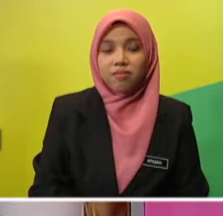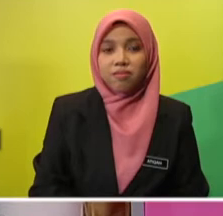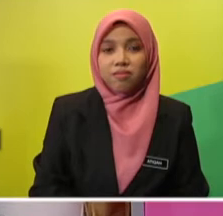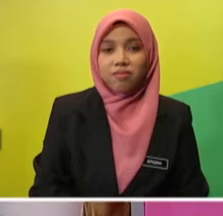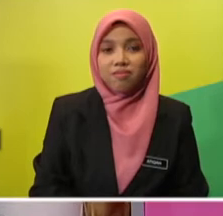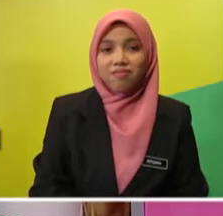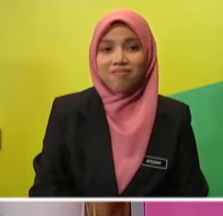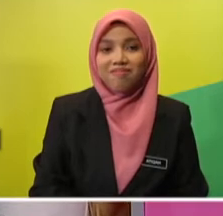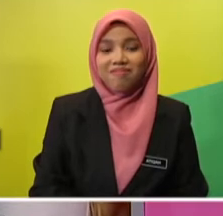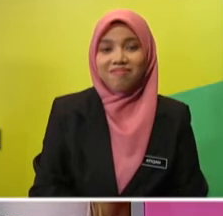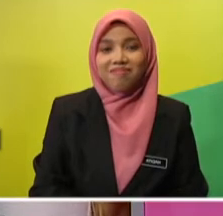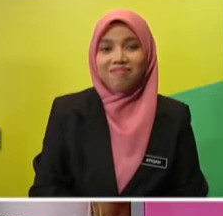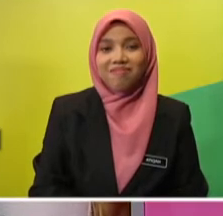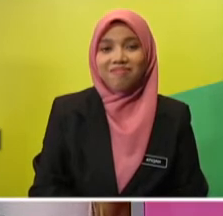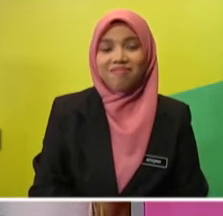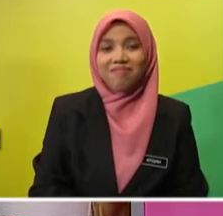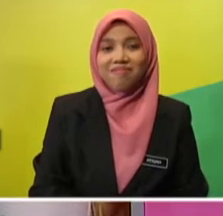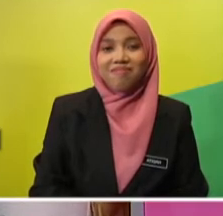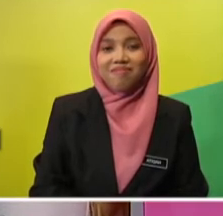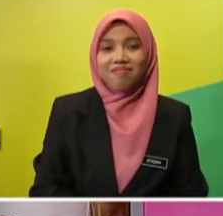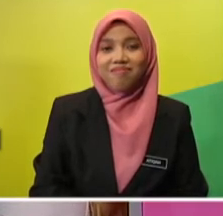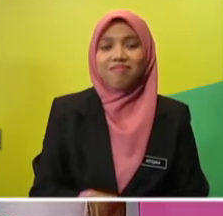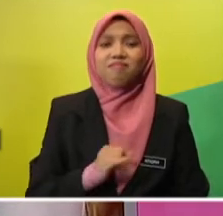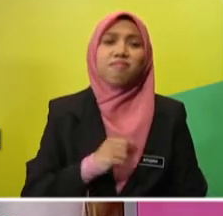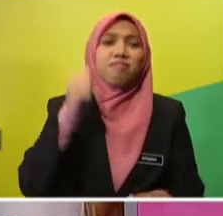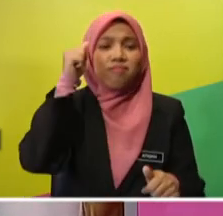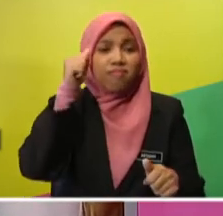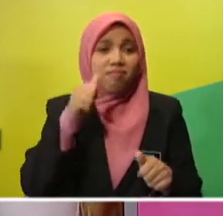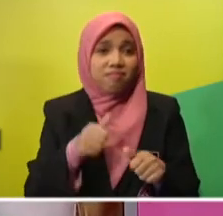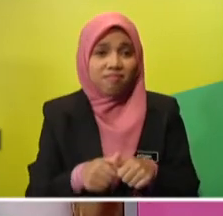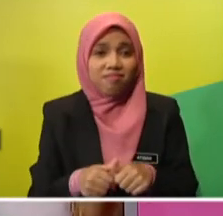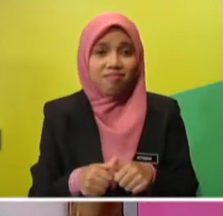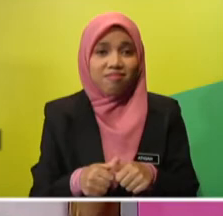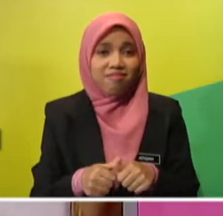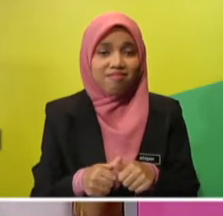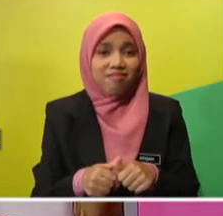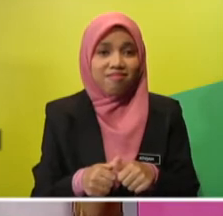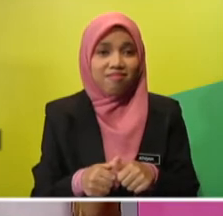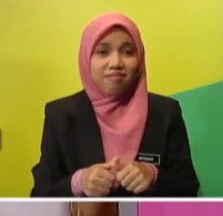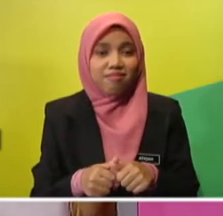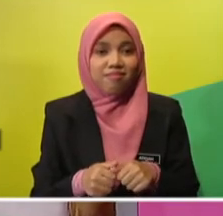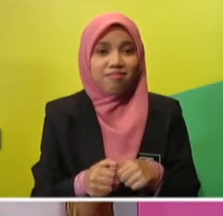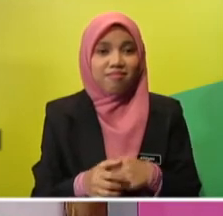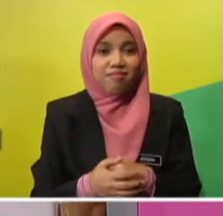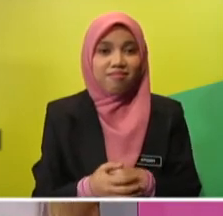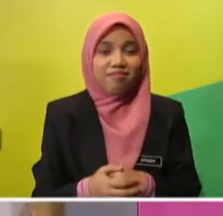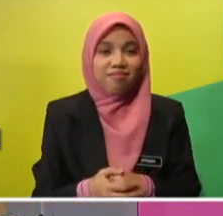Alah, cikgu. Saya ingatkan yang okey.